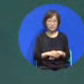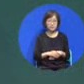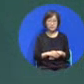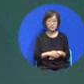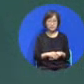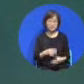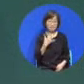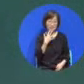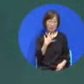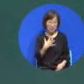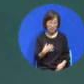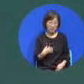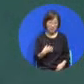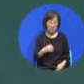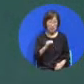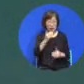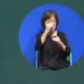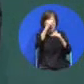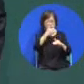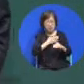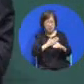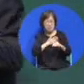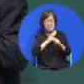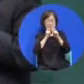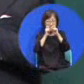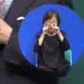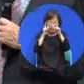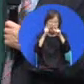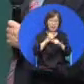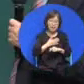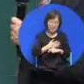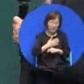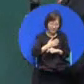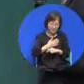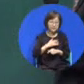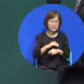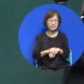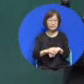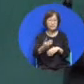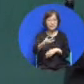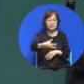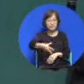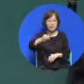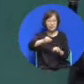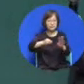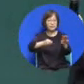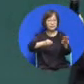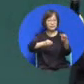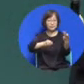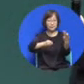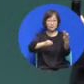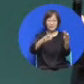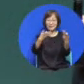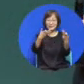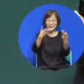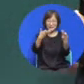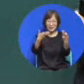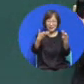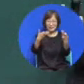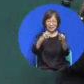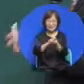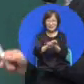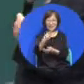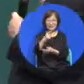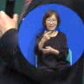창세기 13장 18절에 단을 쌓기를 시작했습니다. Knowing that, Abraham began to build an altar to the Lord in Genesis 13,